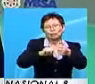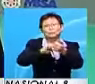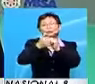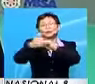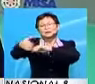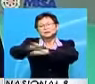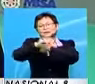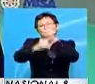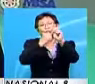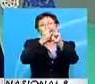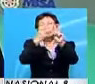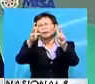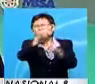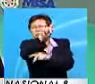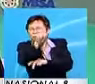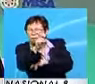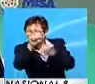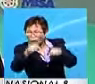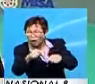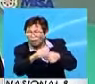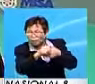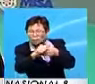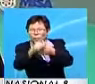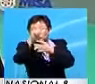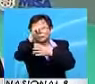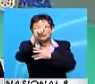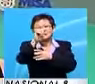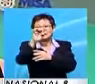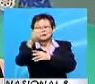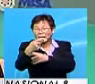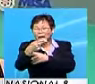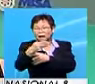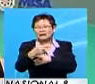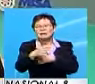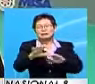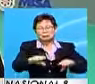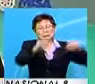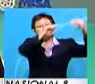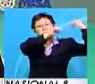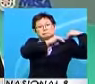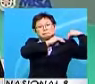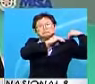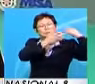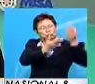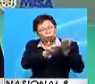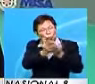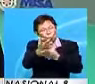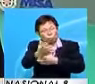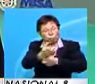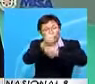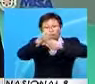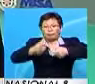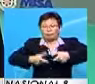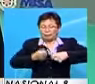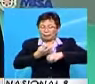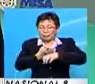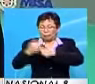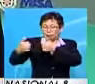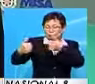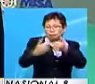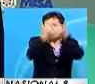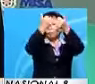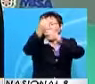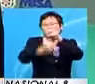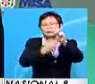2017. Persoalannya, mampukah skuad bimbingan Tay Yu Siong menggalas tanggungjawab ini seterusnya menggondol pingat emas dalam temasya